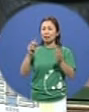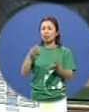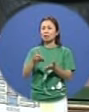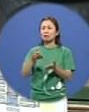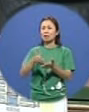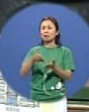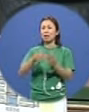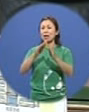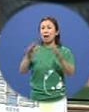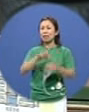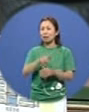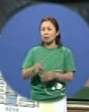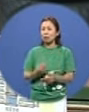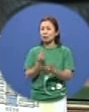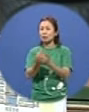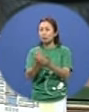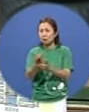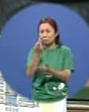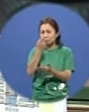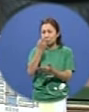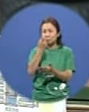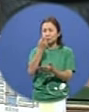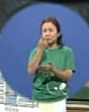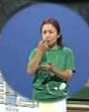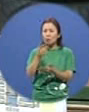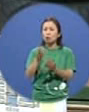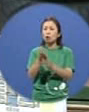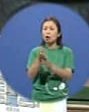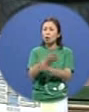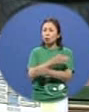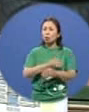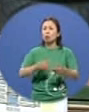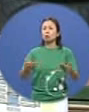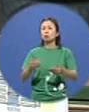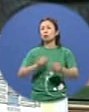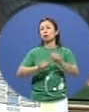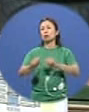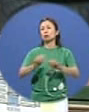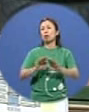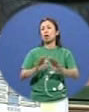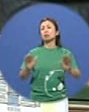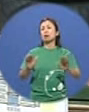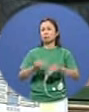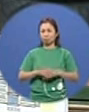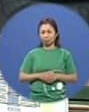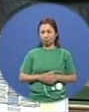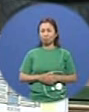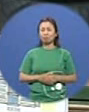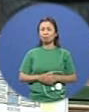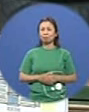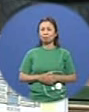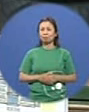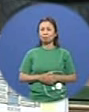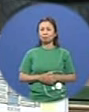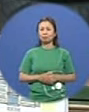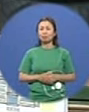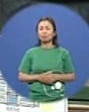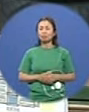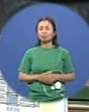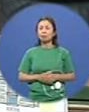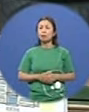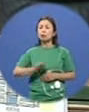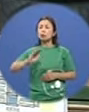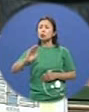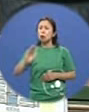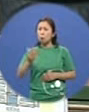わけでそっから就職活動就活ですねそれが始まっていくわけですねはいでところがですね例えばえ神奈川